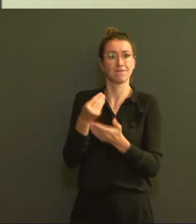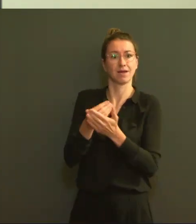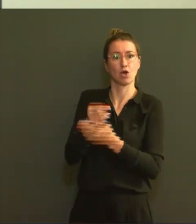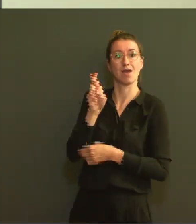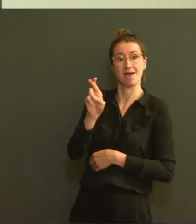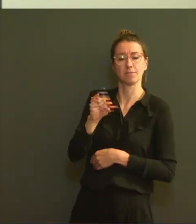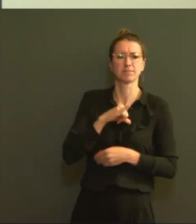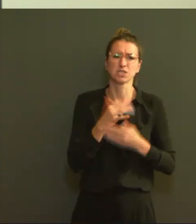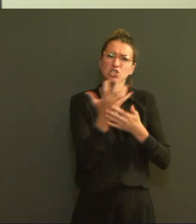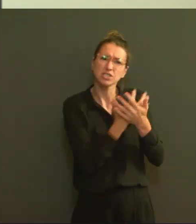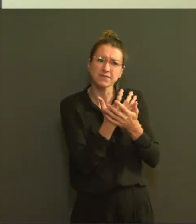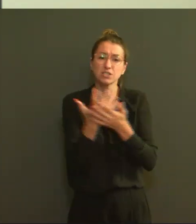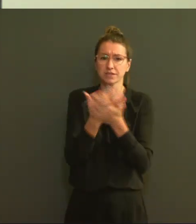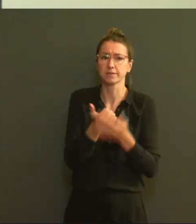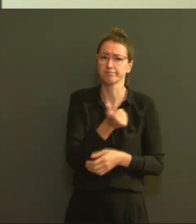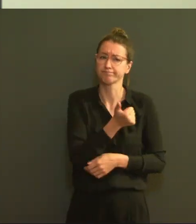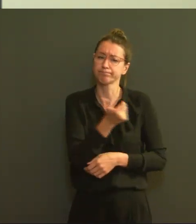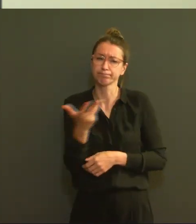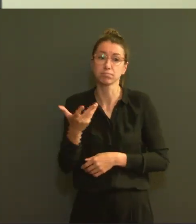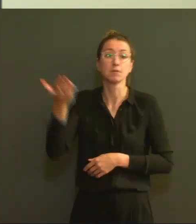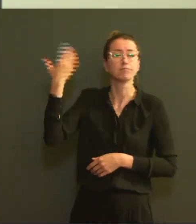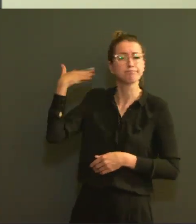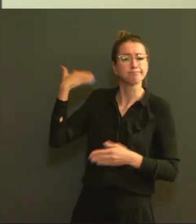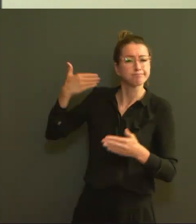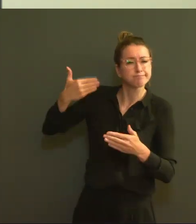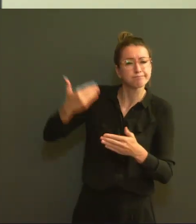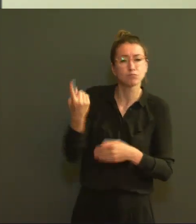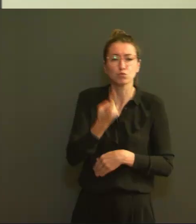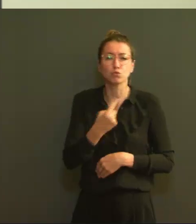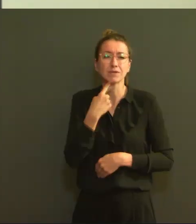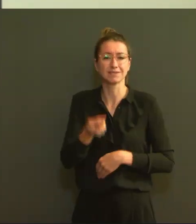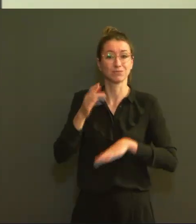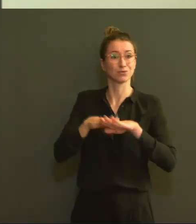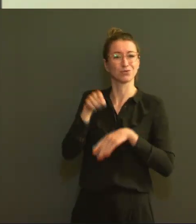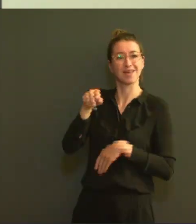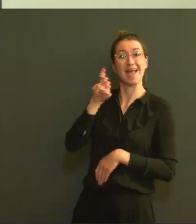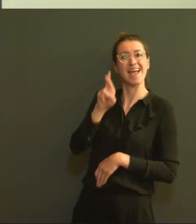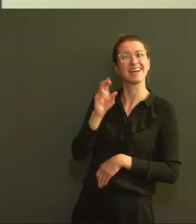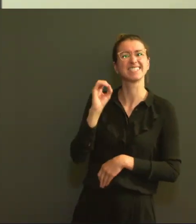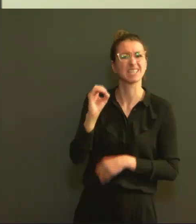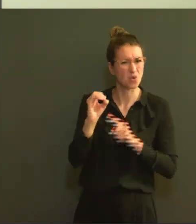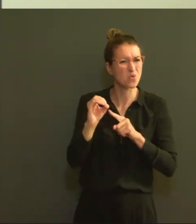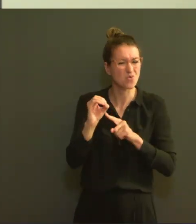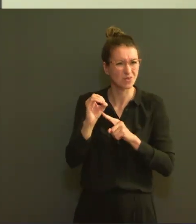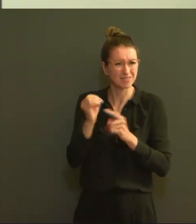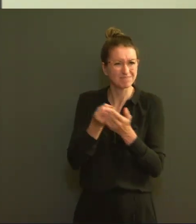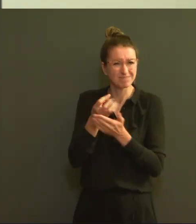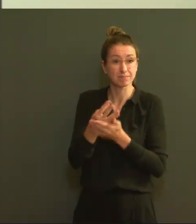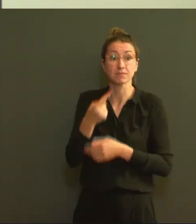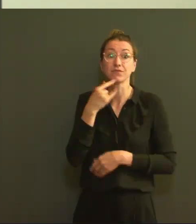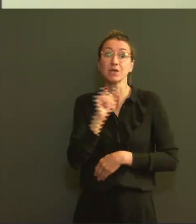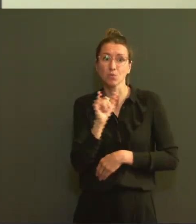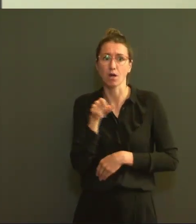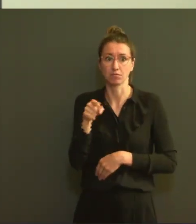dont on parle souvent, c'est le taux de reproduction de base, qui est le R0, qui en fait correspond au